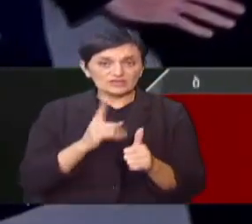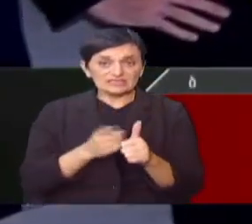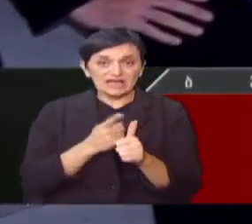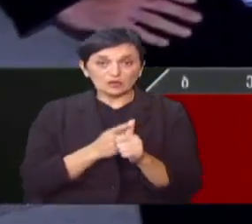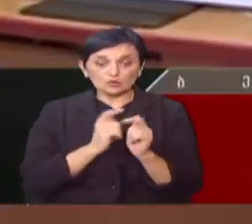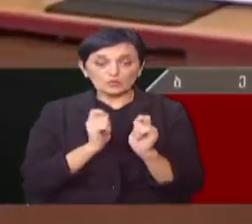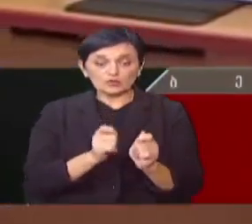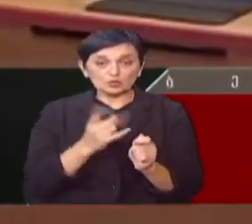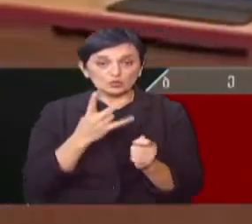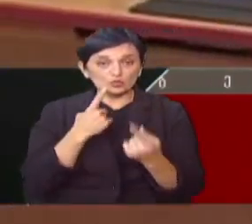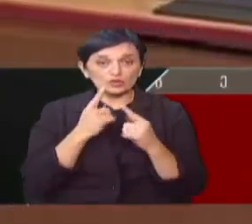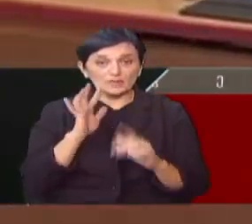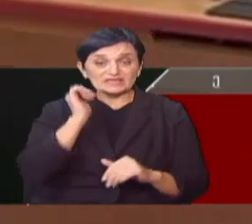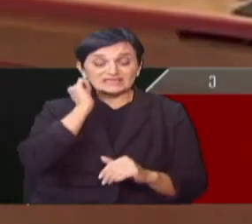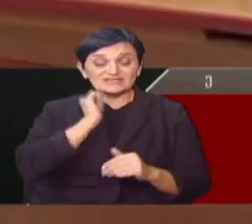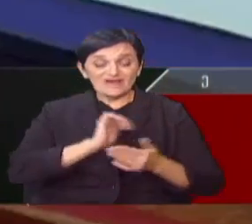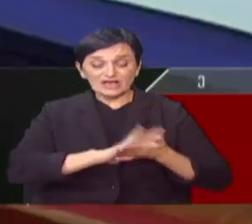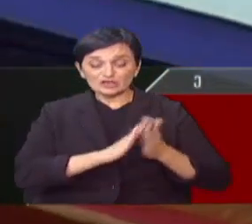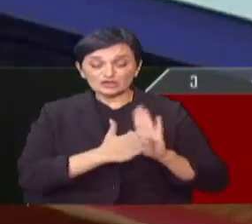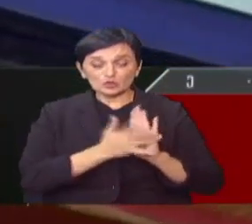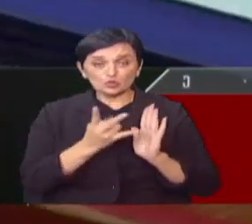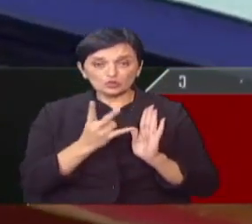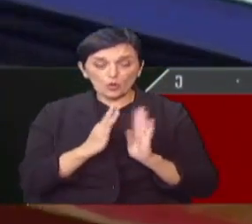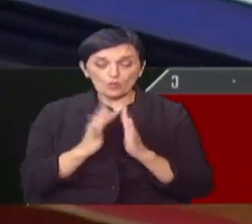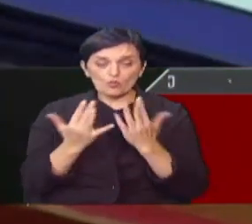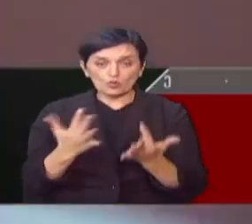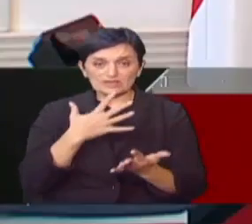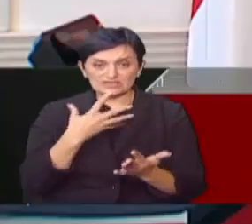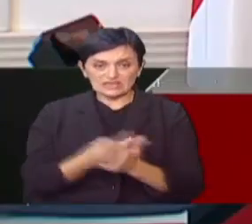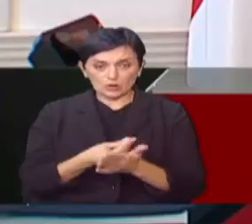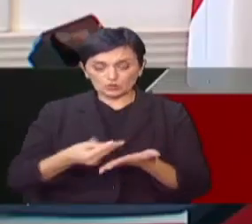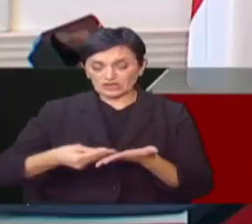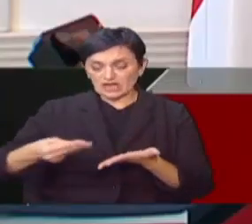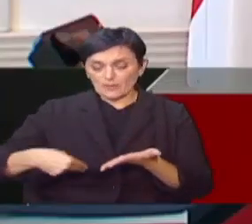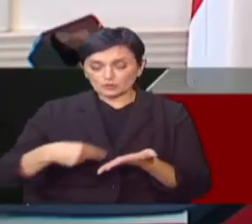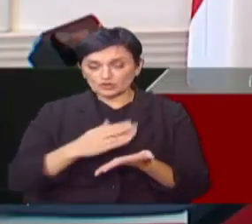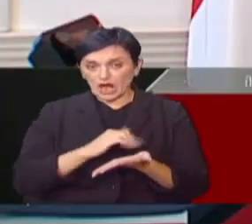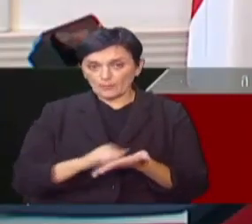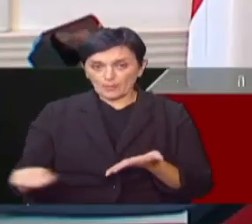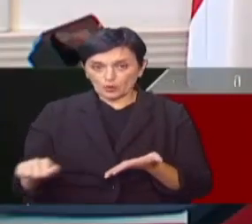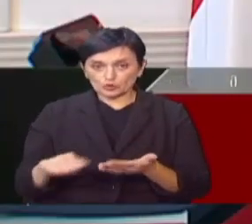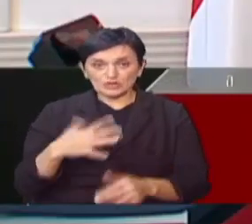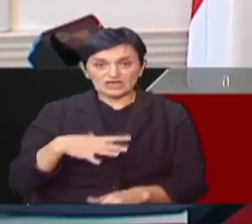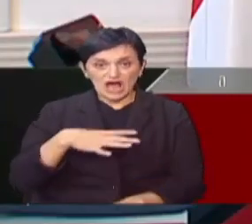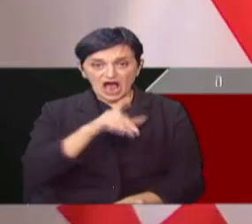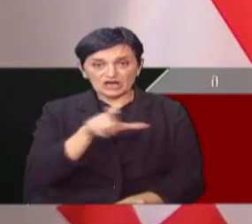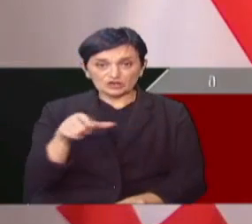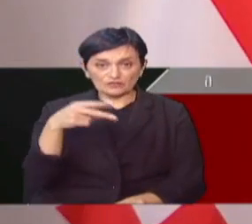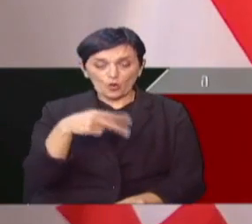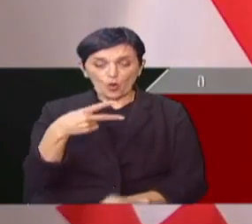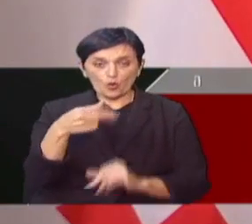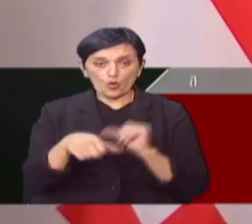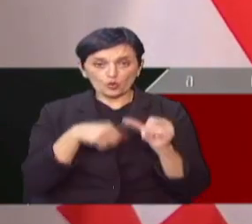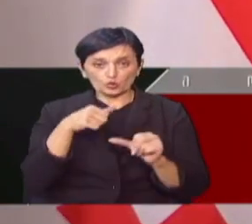მინიჭებაზე უნდა ესაუბრა, უფრო ძველი შეთანხმებებიდან უნდა მოეთხოვა საკუთარი ხელმოწერის ამოშლა. ქართულმა ხალხმა 2020